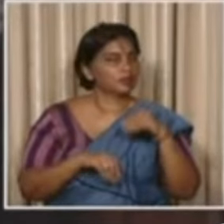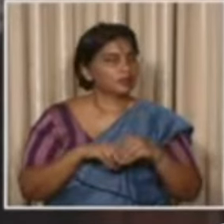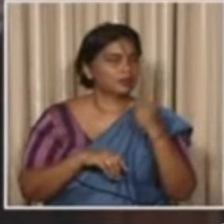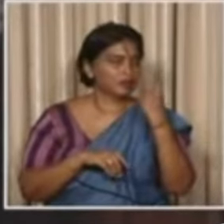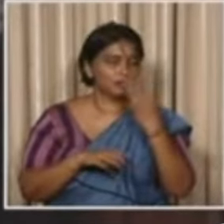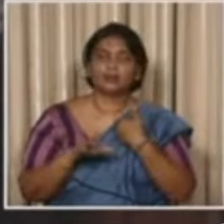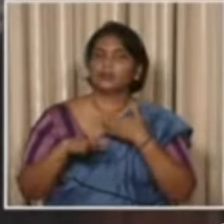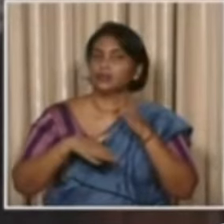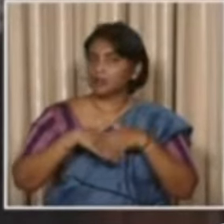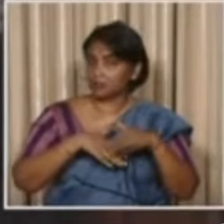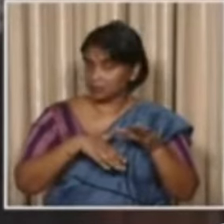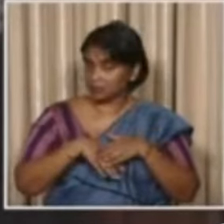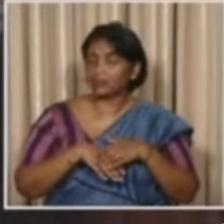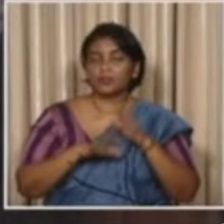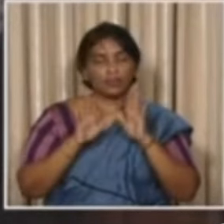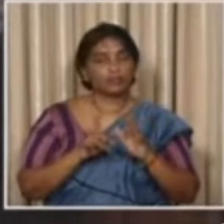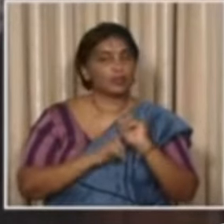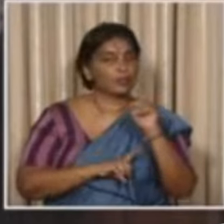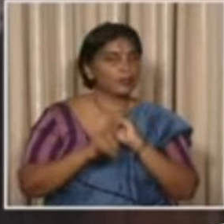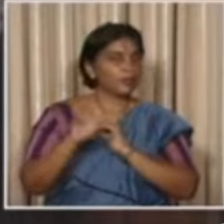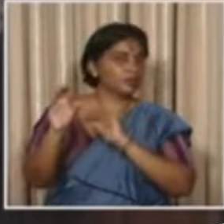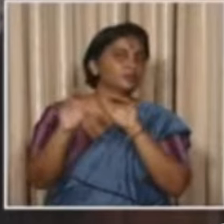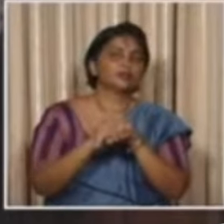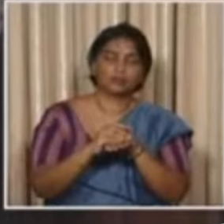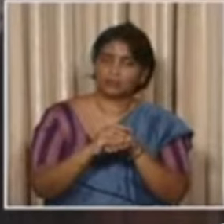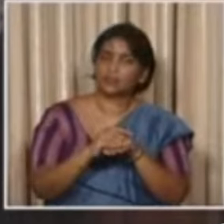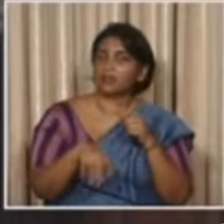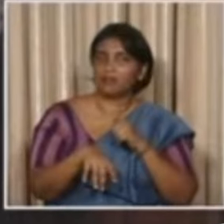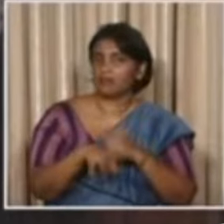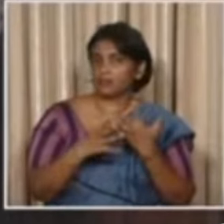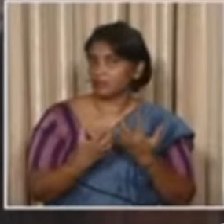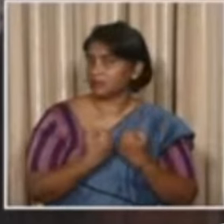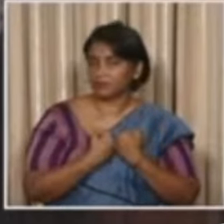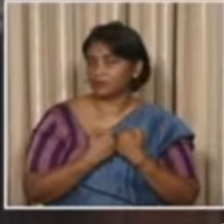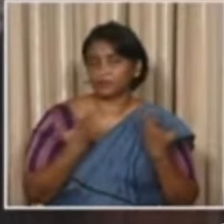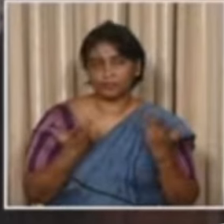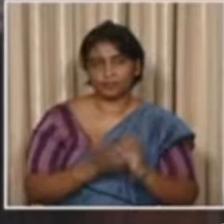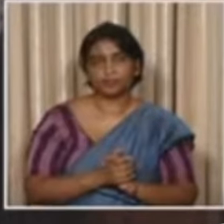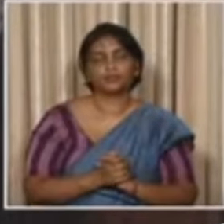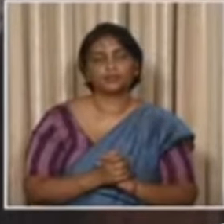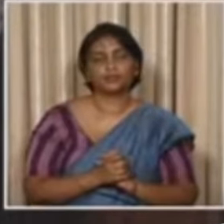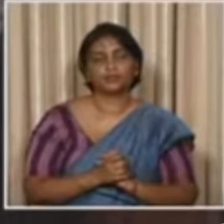කීපයකට මම මුහුණ දුන්නා. නමුත් පාර්ලිමේන්තුව නියෝජනය කරන්නට අවස්ථාව ලැබුණේ නැහැ.